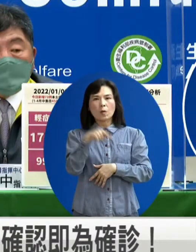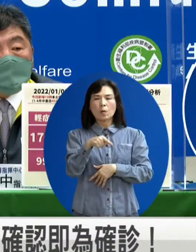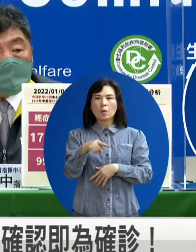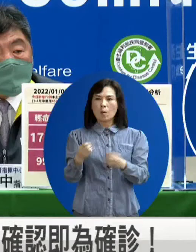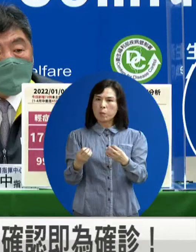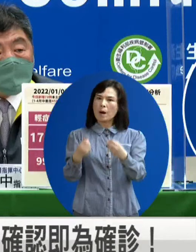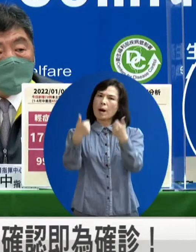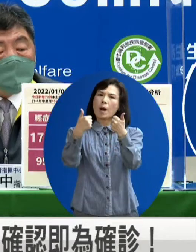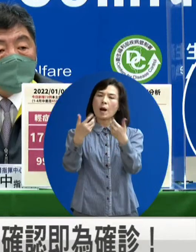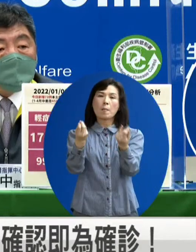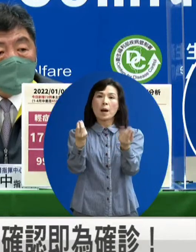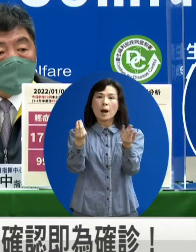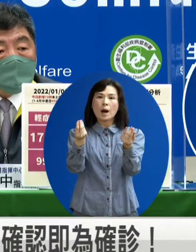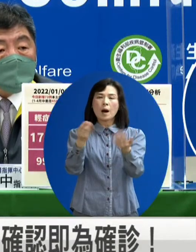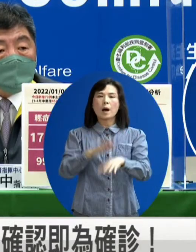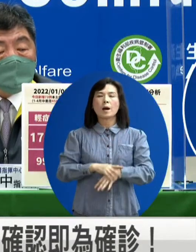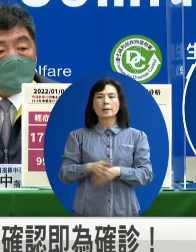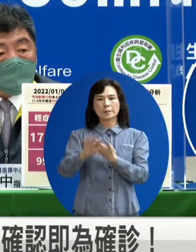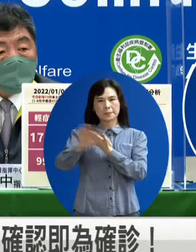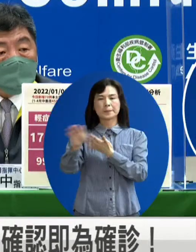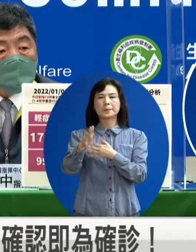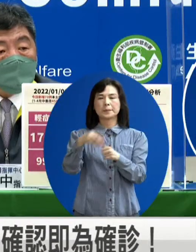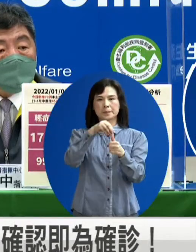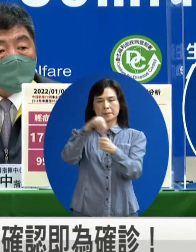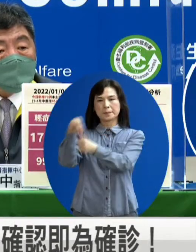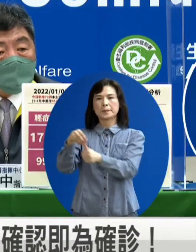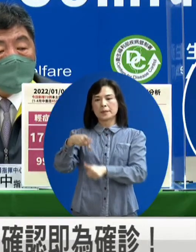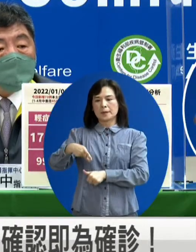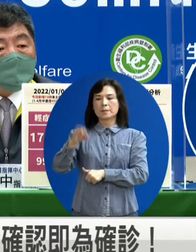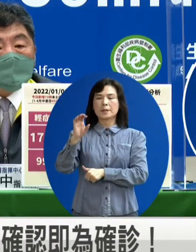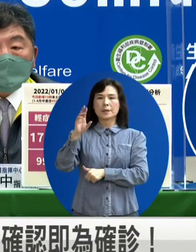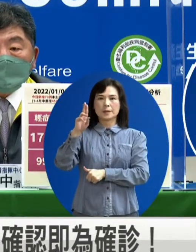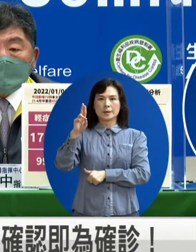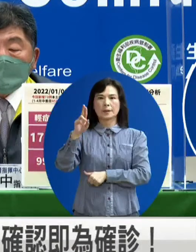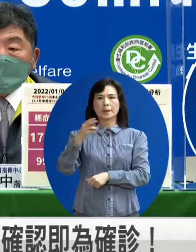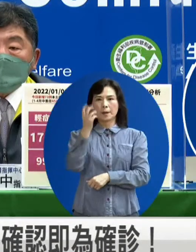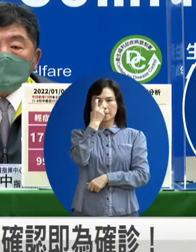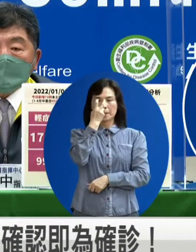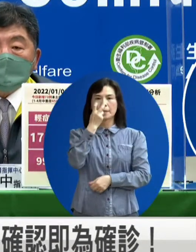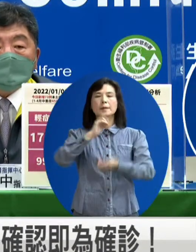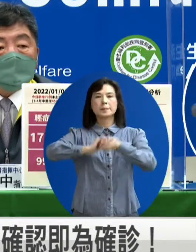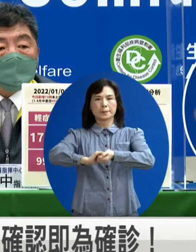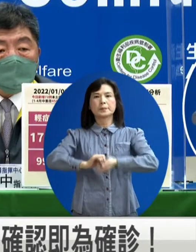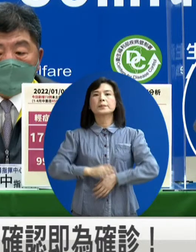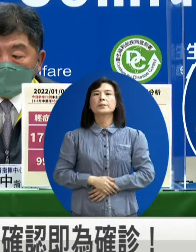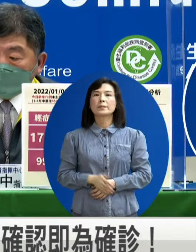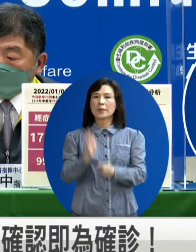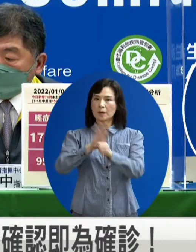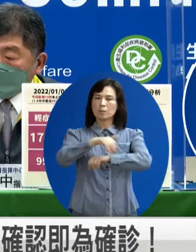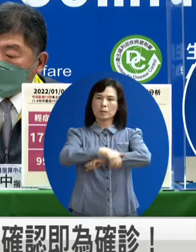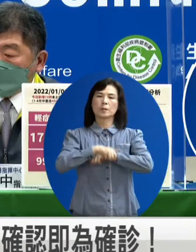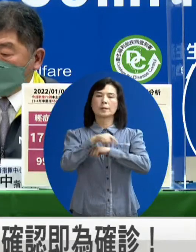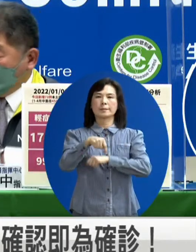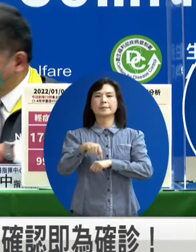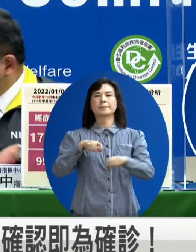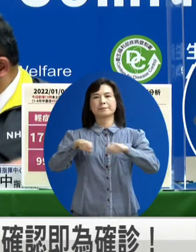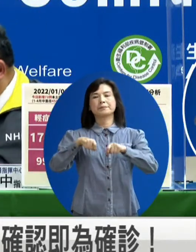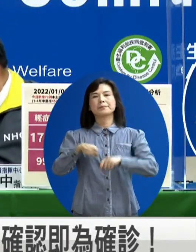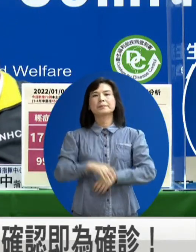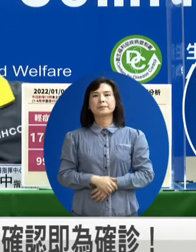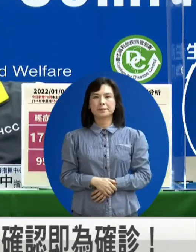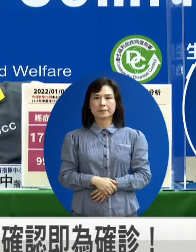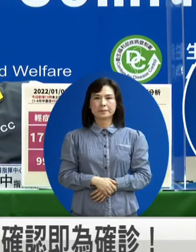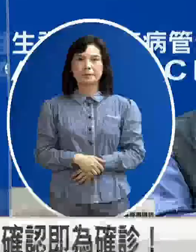这样的一个共识的时候，那就另外再安排做 PCR 做最后的一个确认，所以一个补救的一个措施在了。